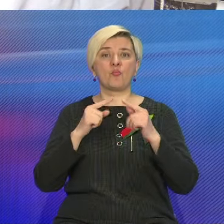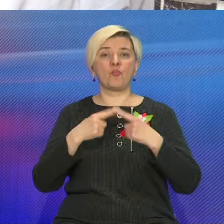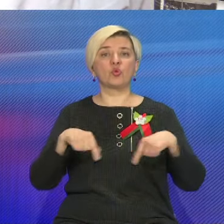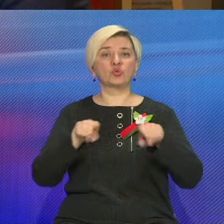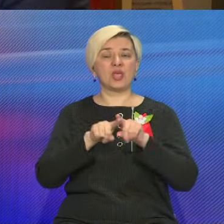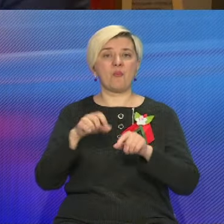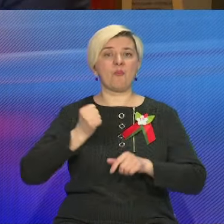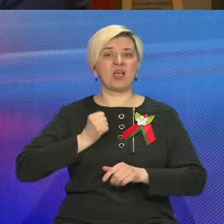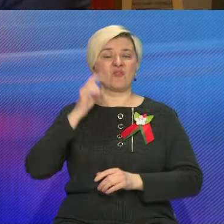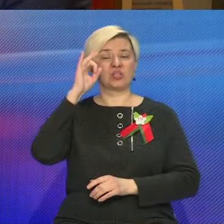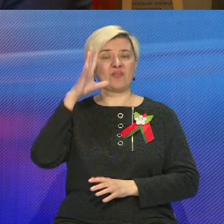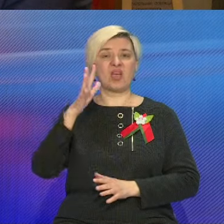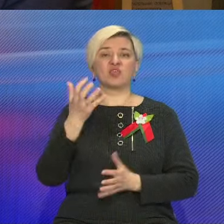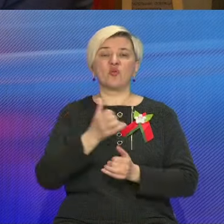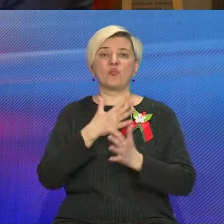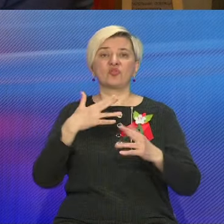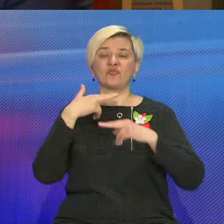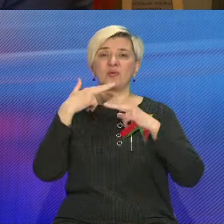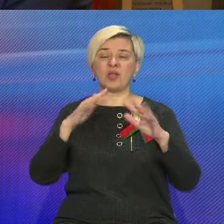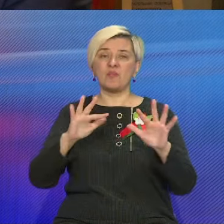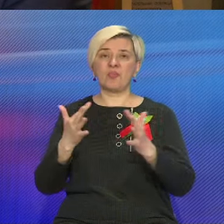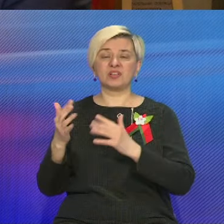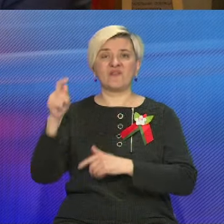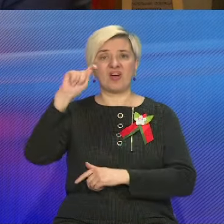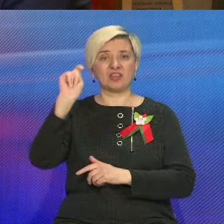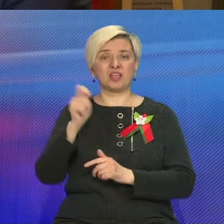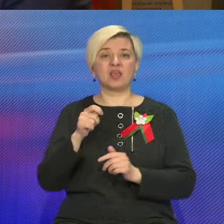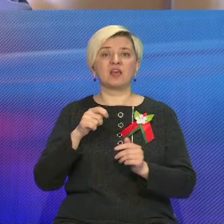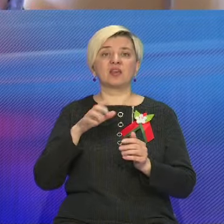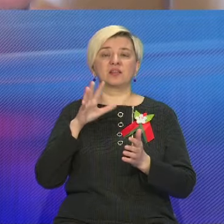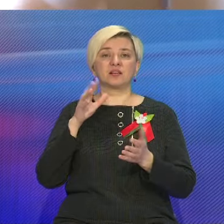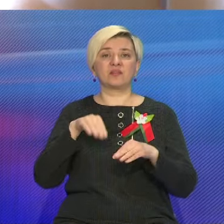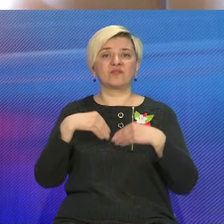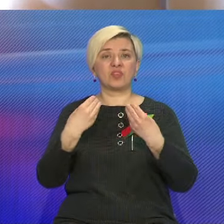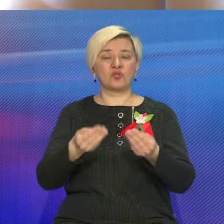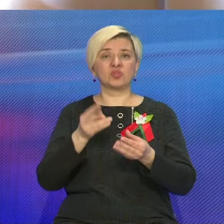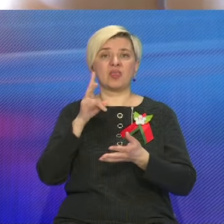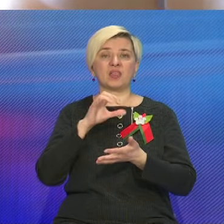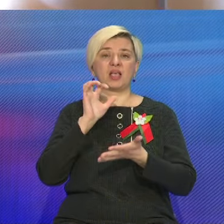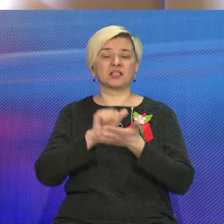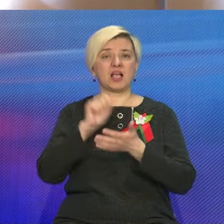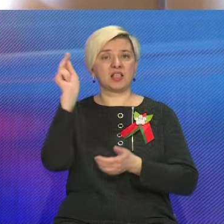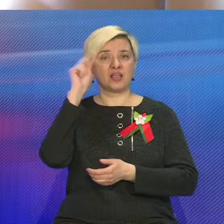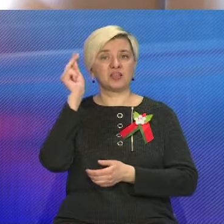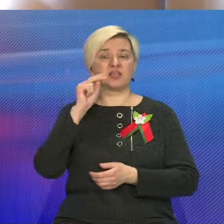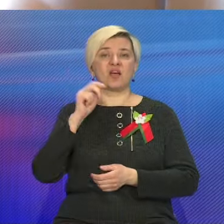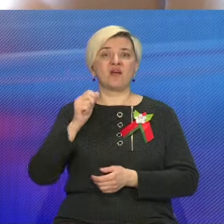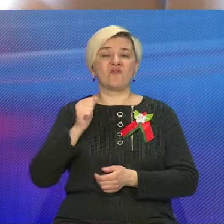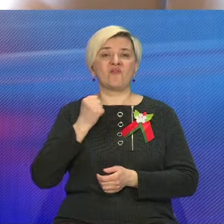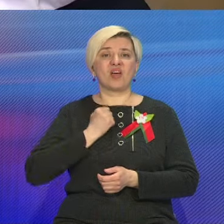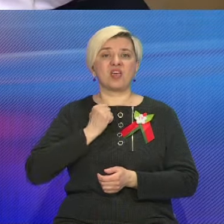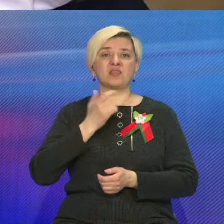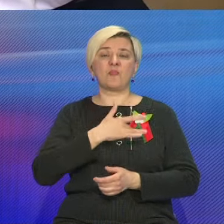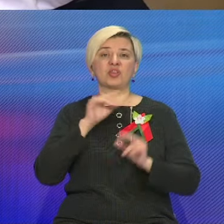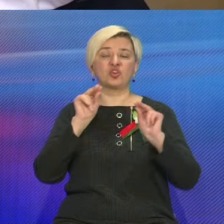больш увагі падзеям Вялікай Айчыннай надаецца на занятках ваенна-патрыятычнага клуба. Менавіта яго кіраўнік Аляксандр Мілянцей падштурхнуў